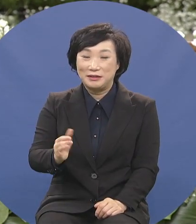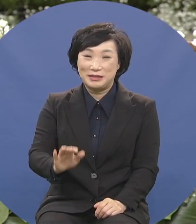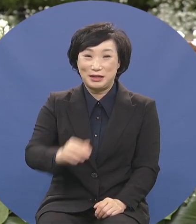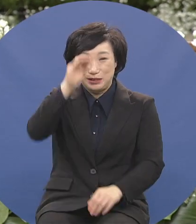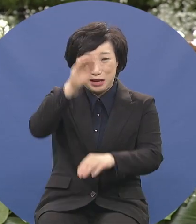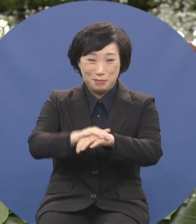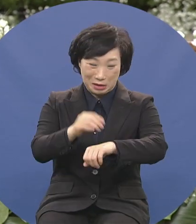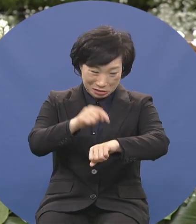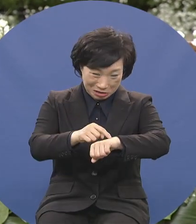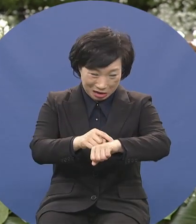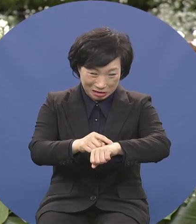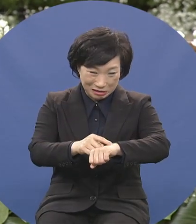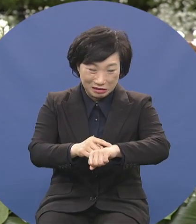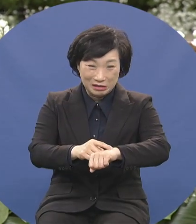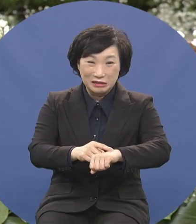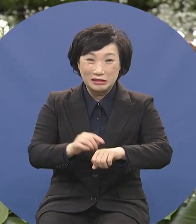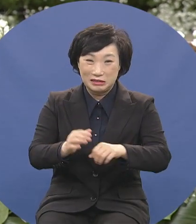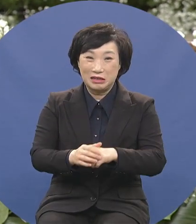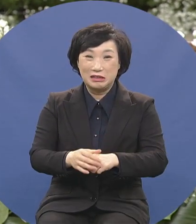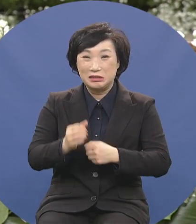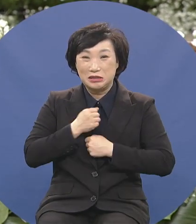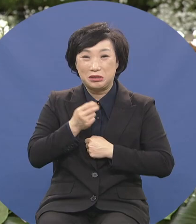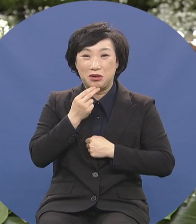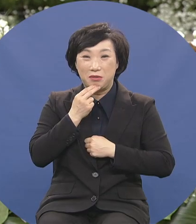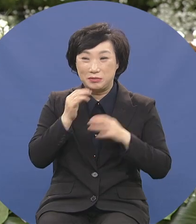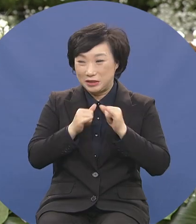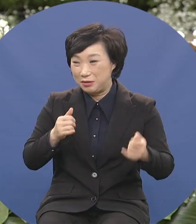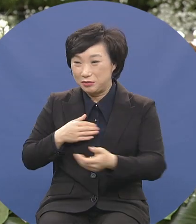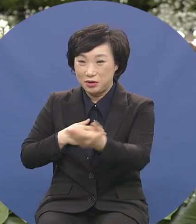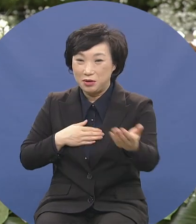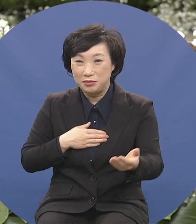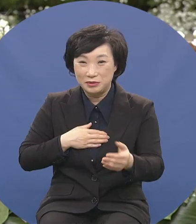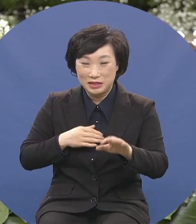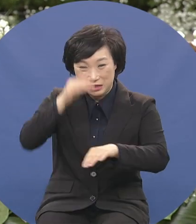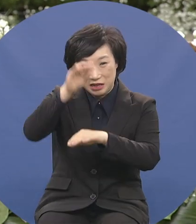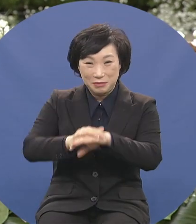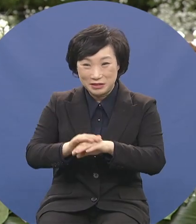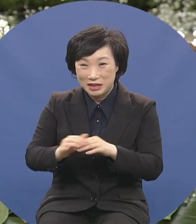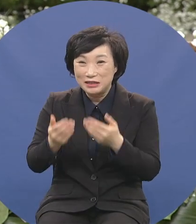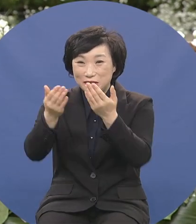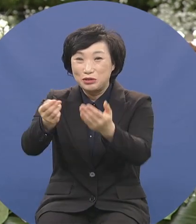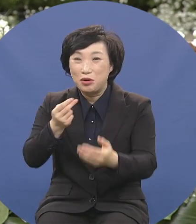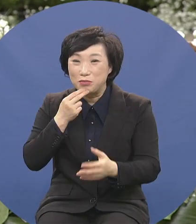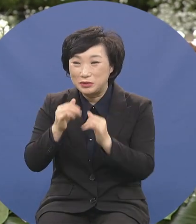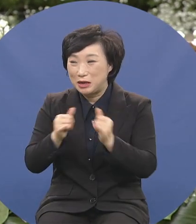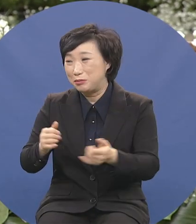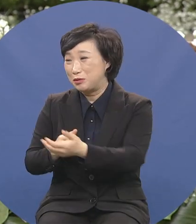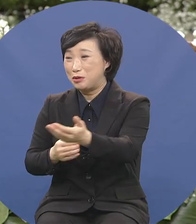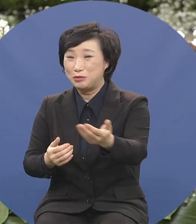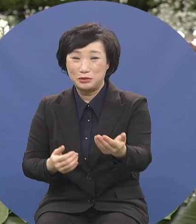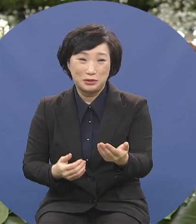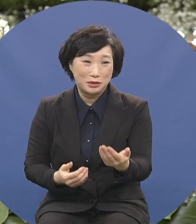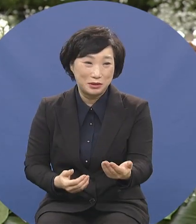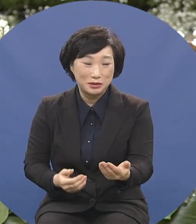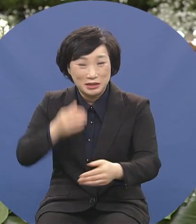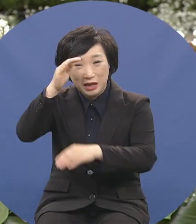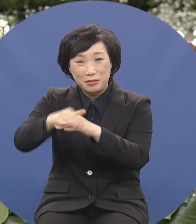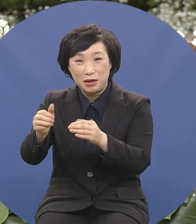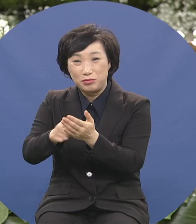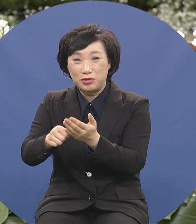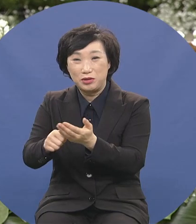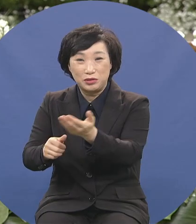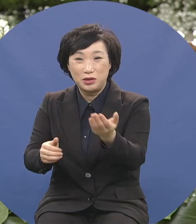예배도 제대로 못 드리는 사람들, 시간도 제대로 못 지키는 사람들,